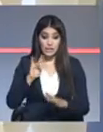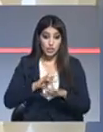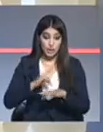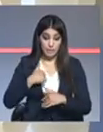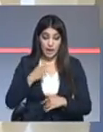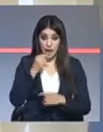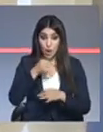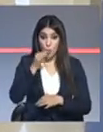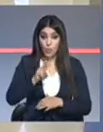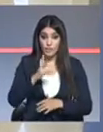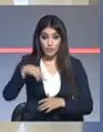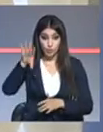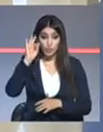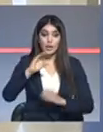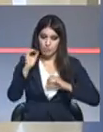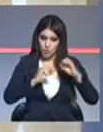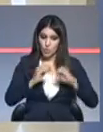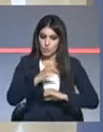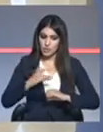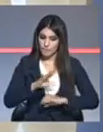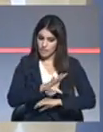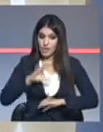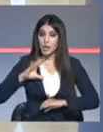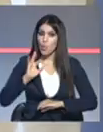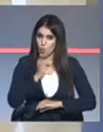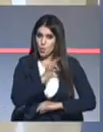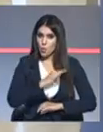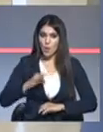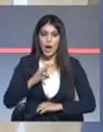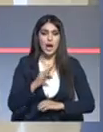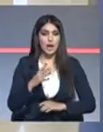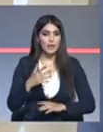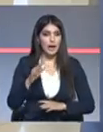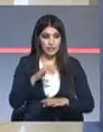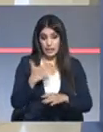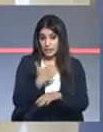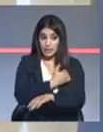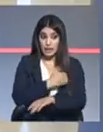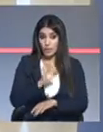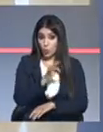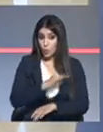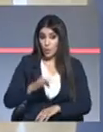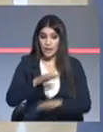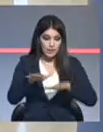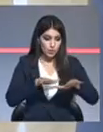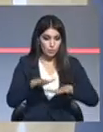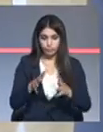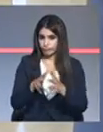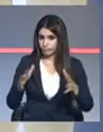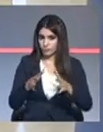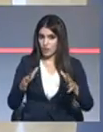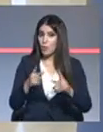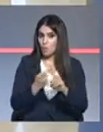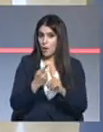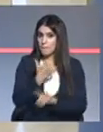في تونس عاما منظومه الصحيه نفتخر بها صحيح عنا تقاليد احنا في التلقيح صحيح عندنا الجديد تيك كبيره في ال ال